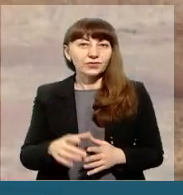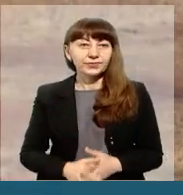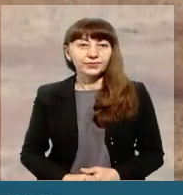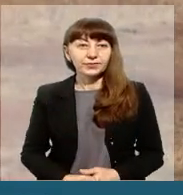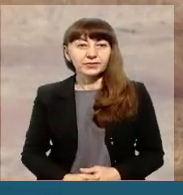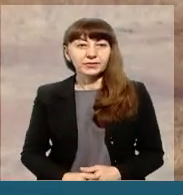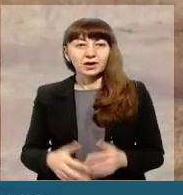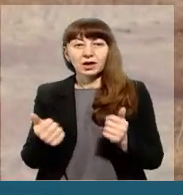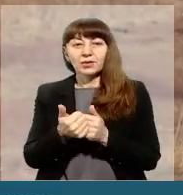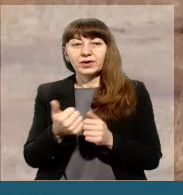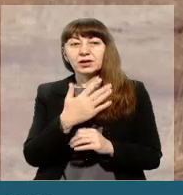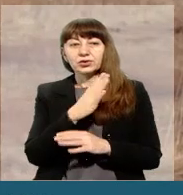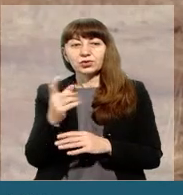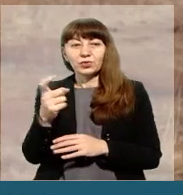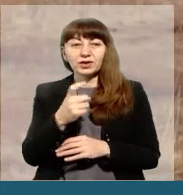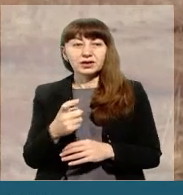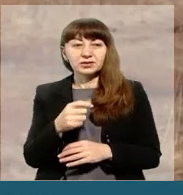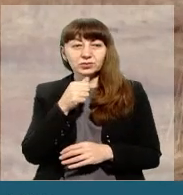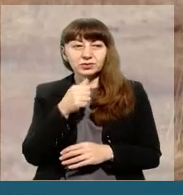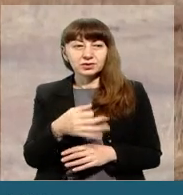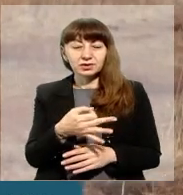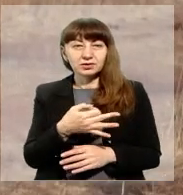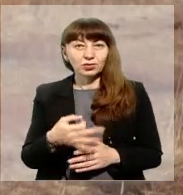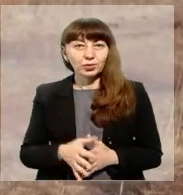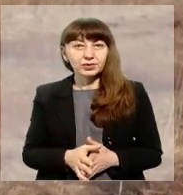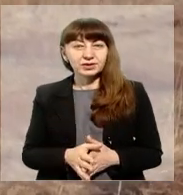жалпы 19640 гектар.